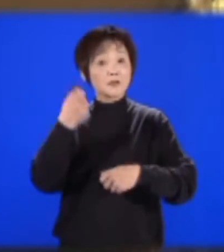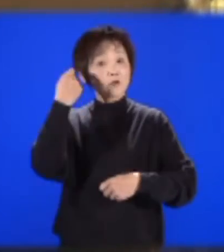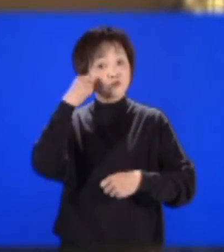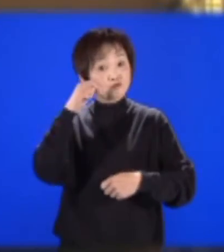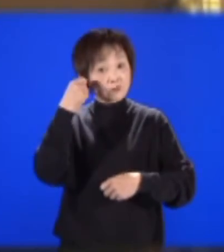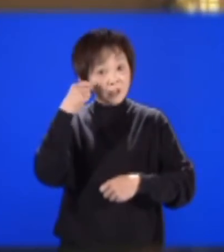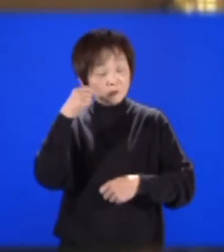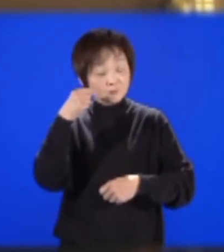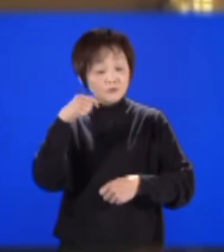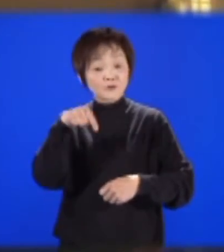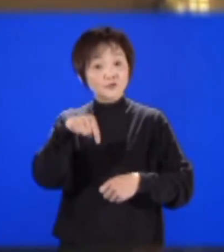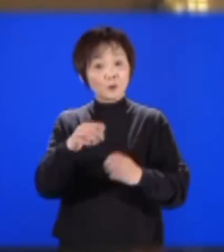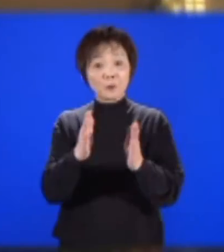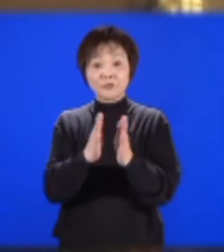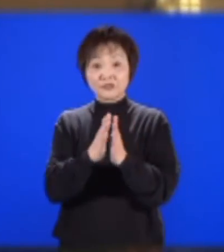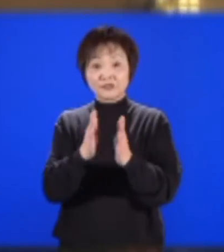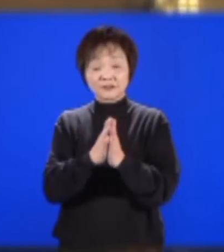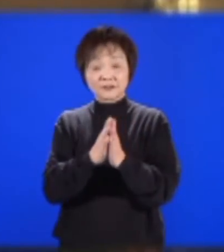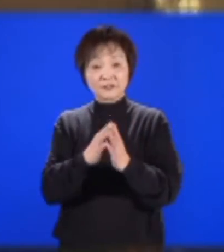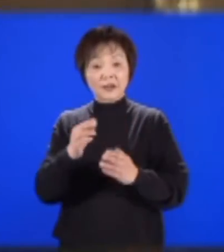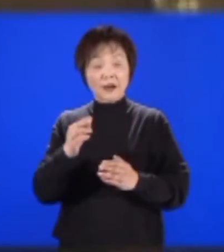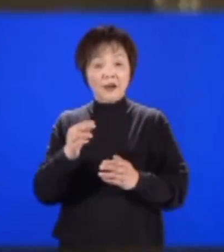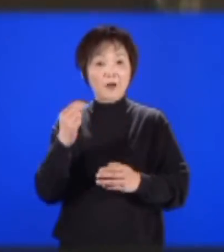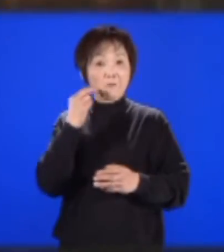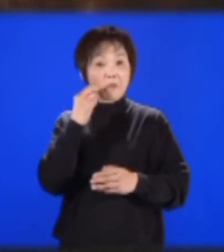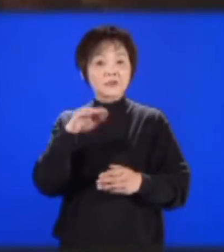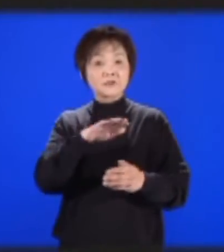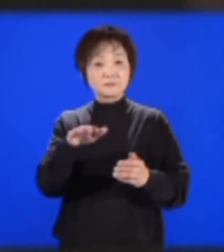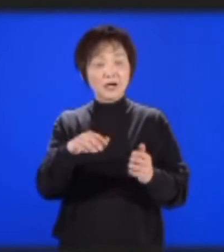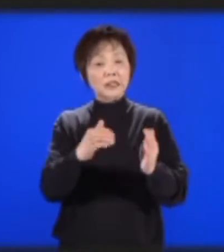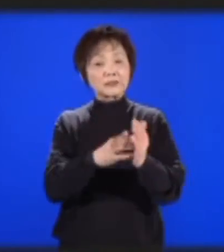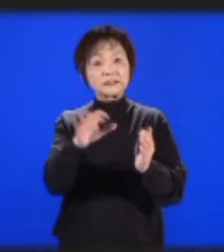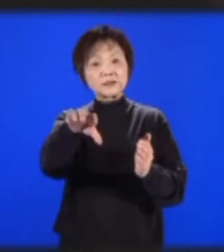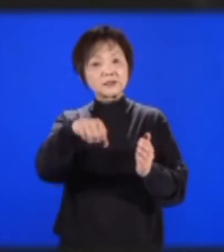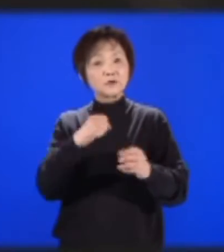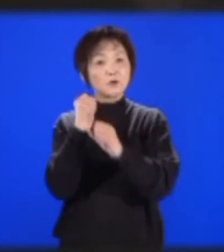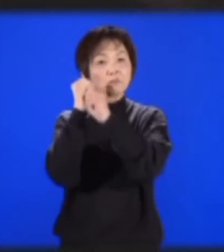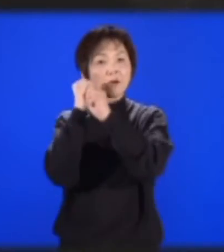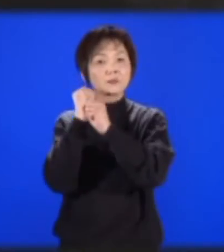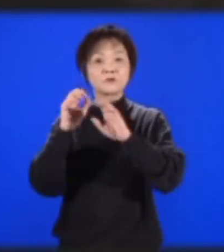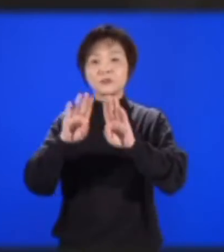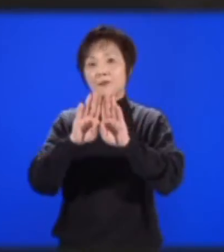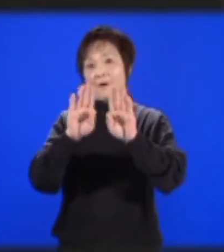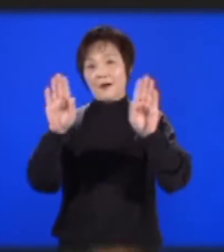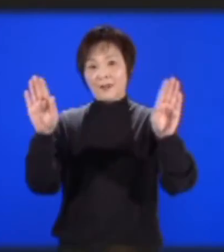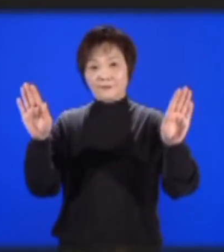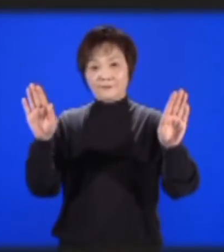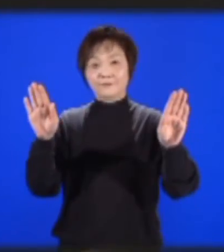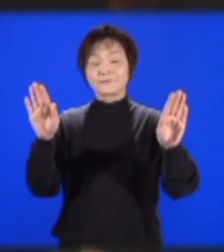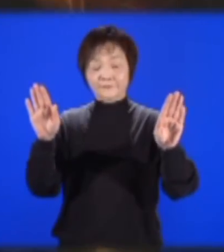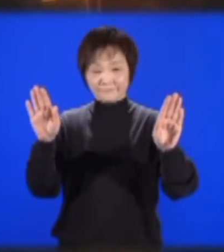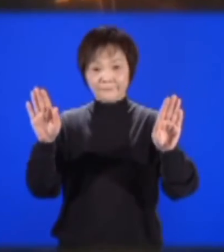聖武天皇社は夏になると松原の石取り祭りが行われる場所なんです。